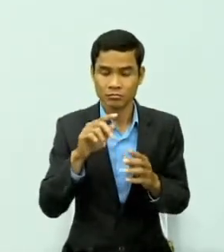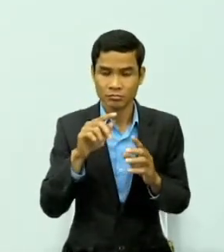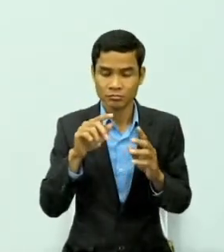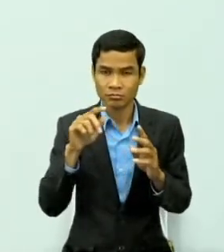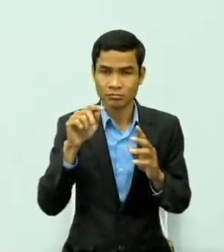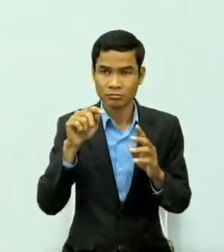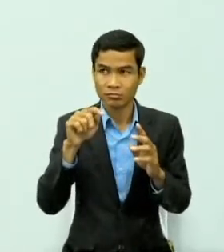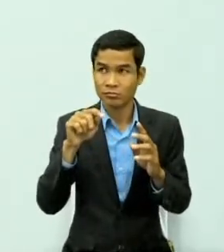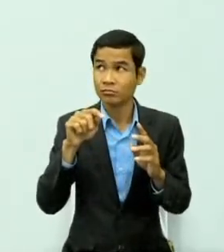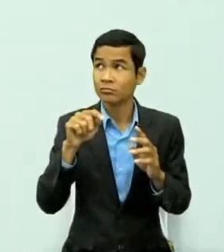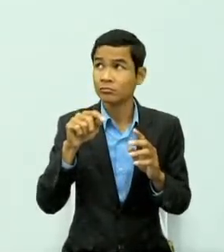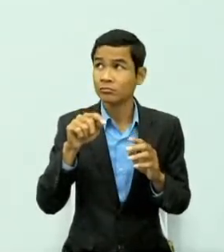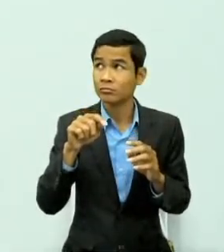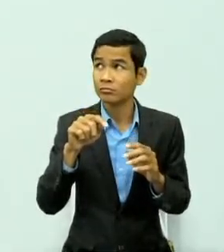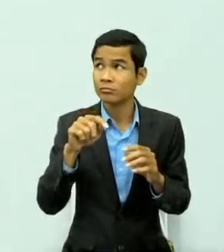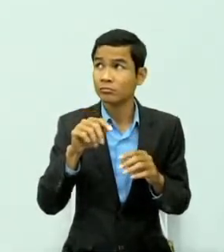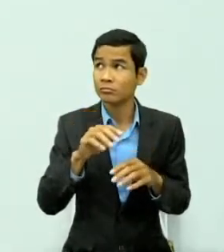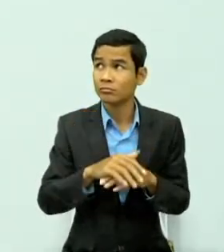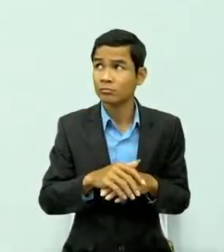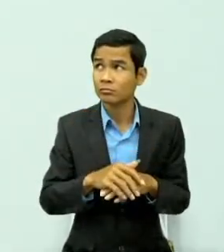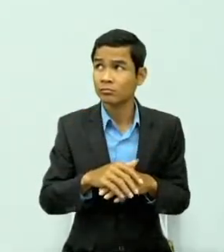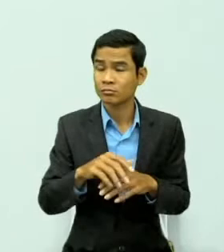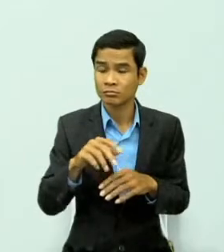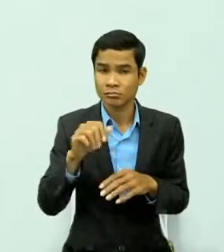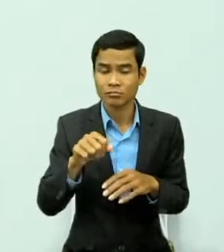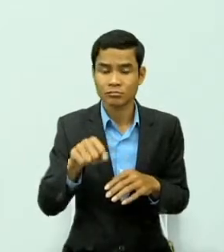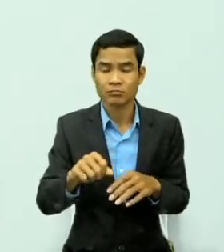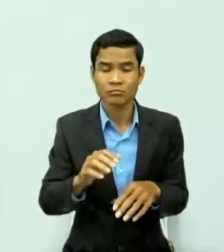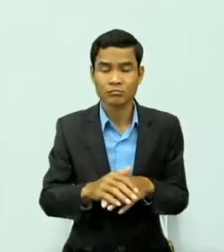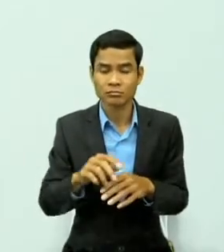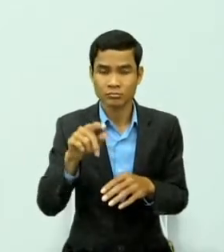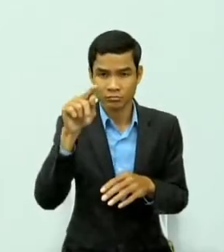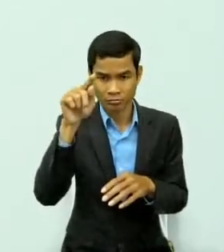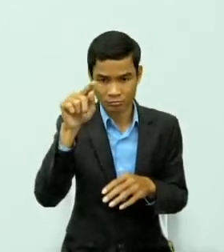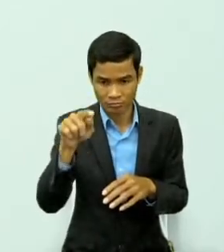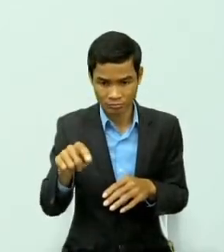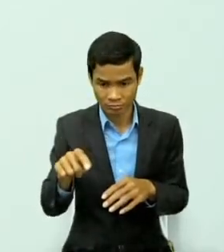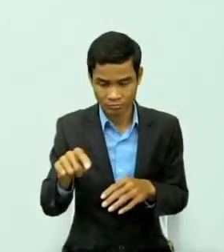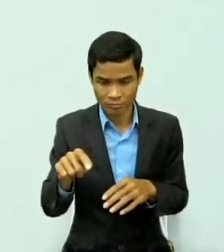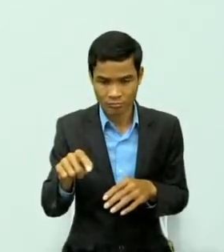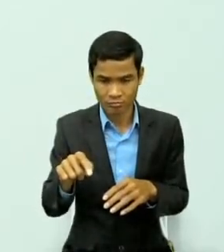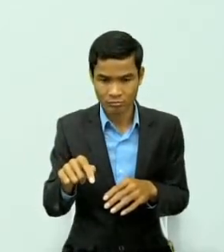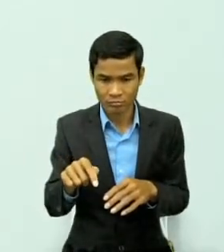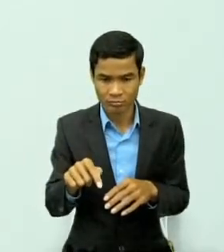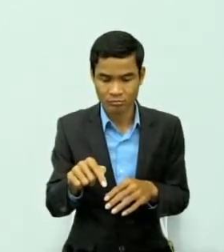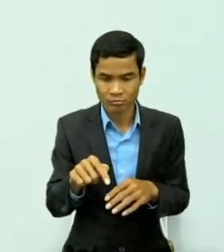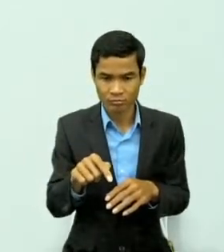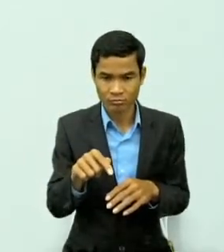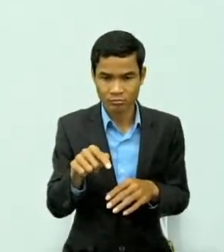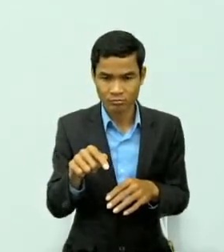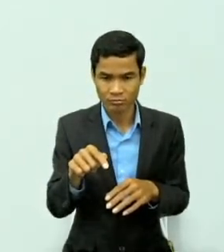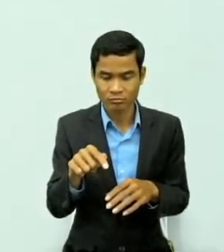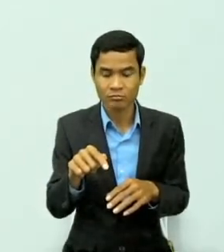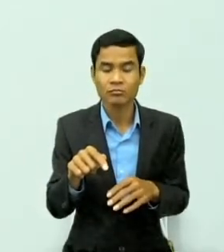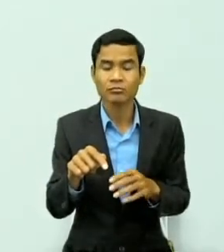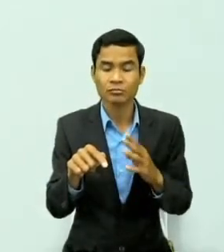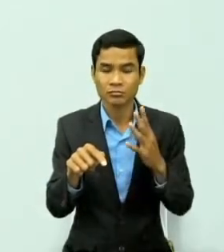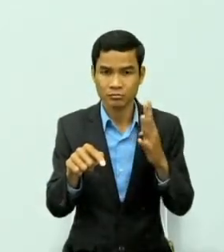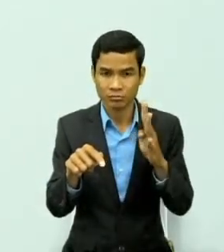ទៀតពីលើចុះក្រោមចាពីលើចុះក្រោមគឺចលនាទី